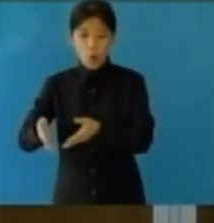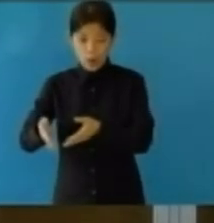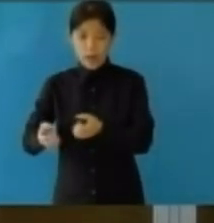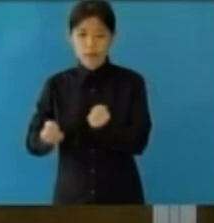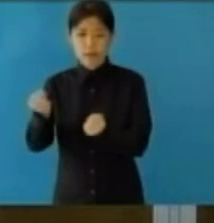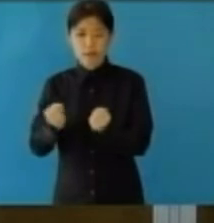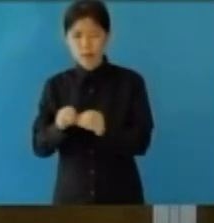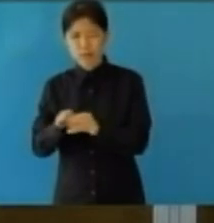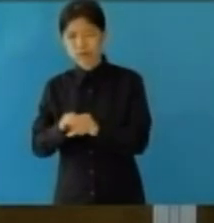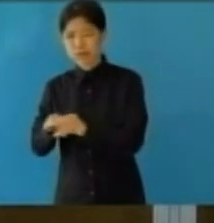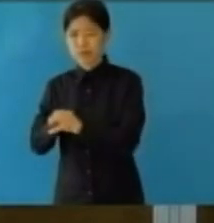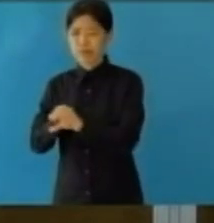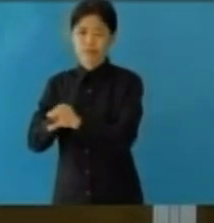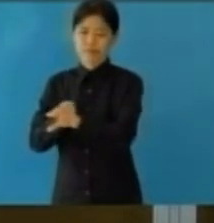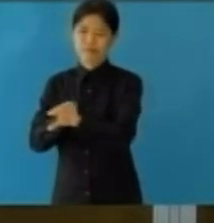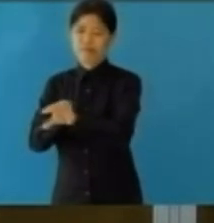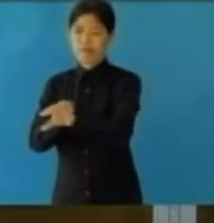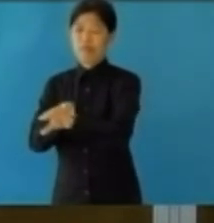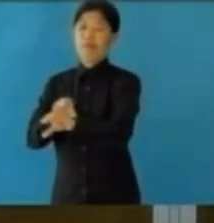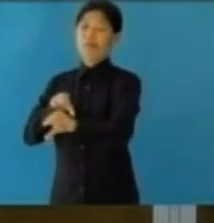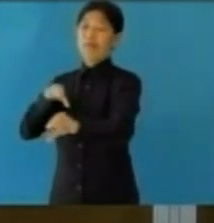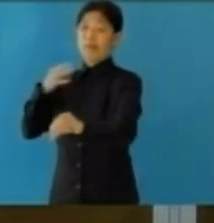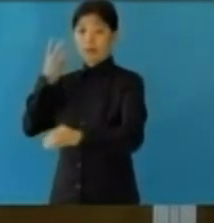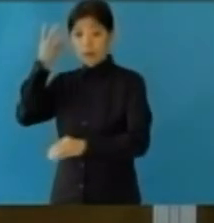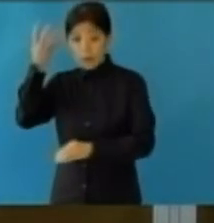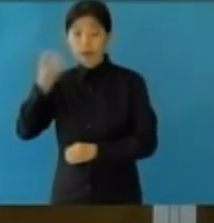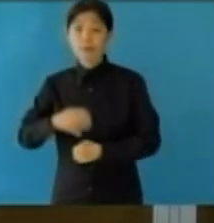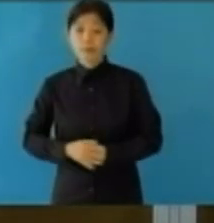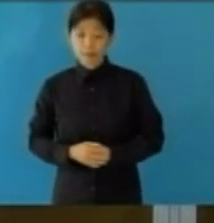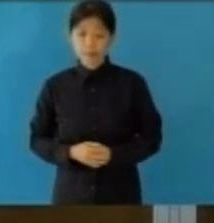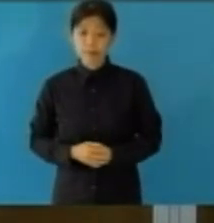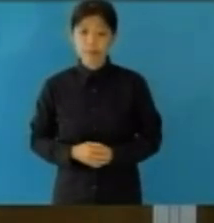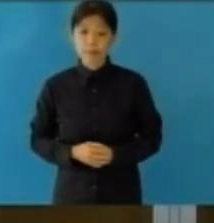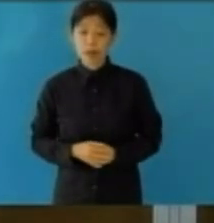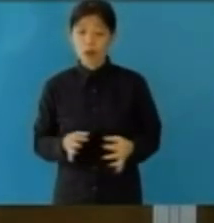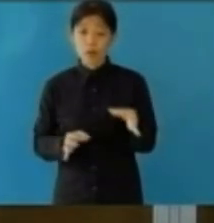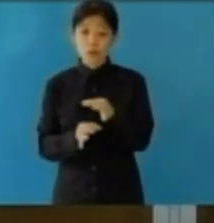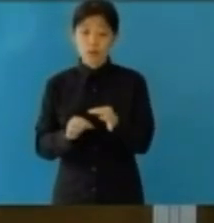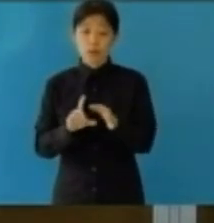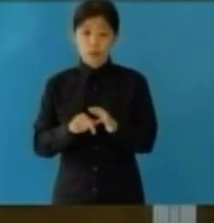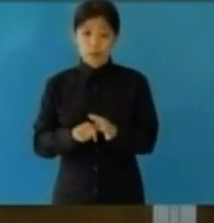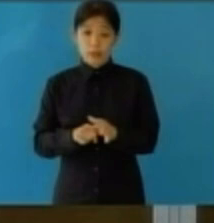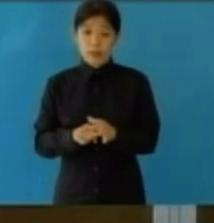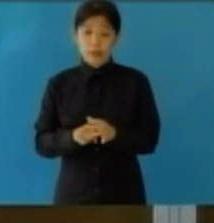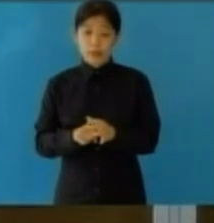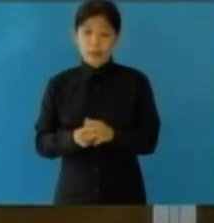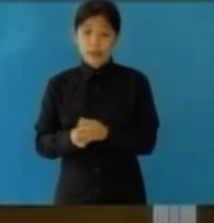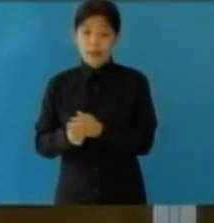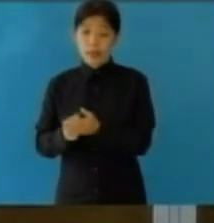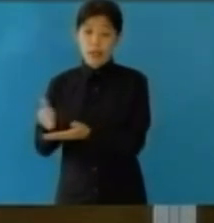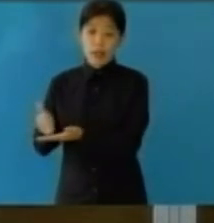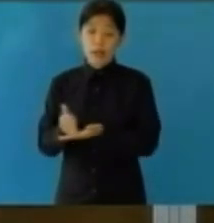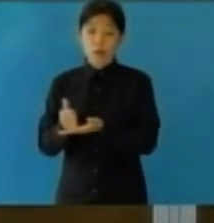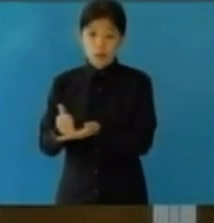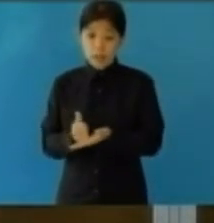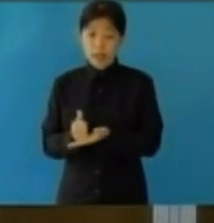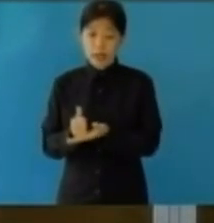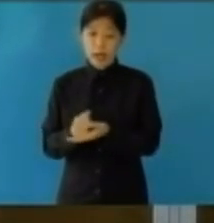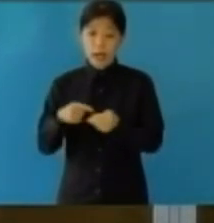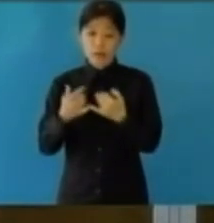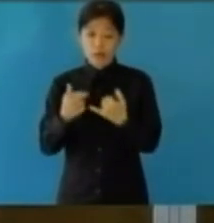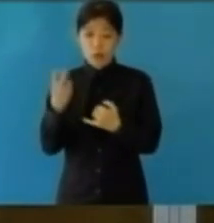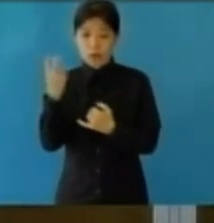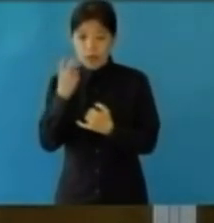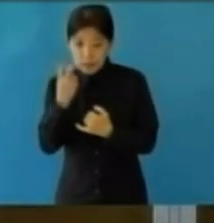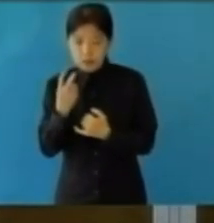し、混雑、渋滞が想定されます。運営にあたっては、来場者の入場管理、会場内外の